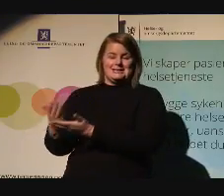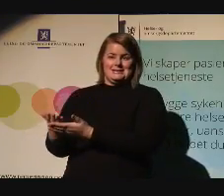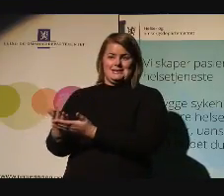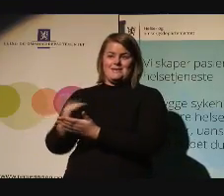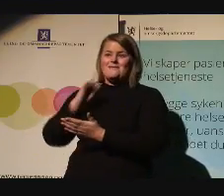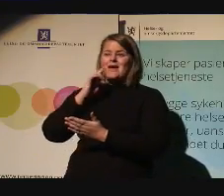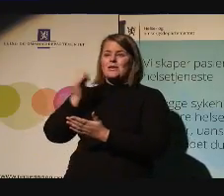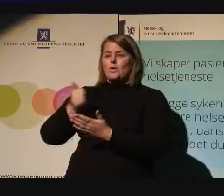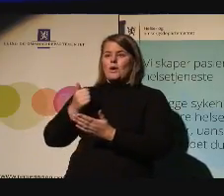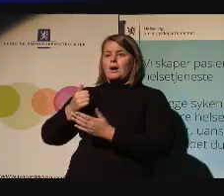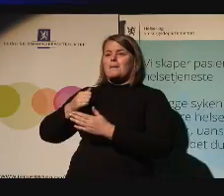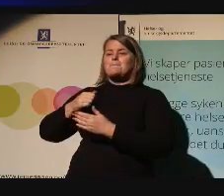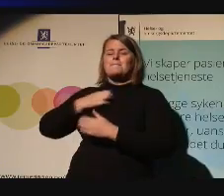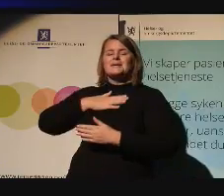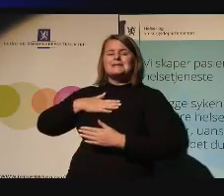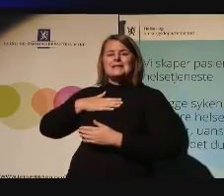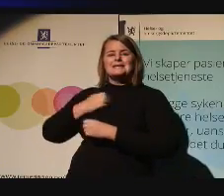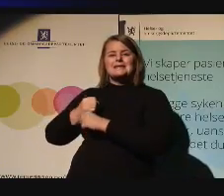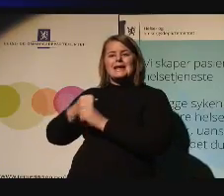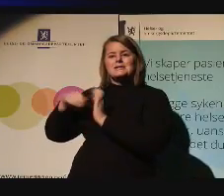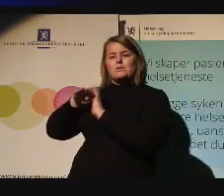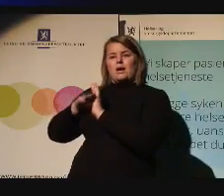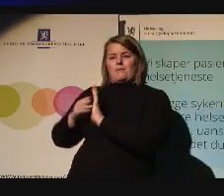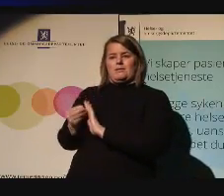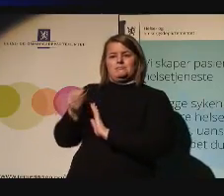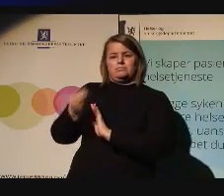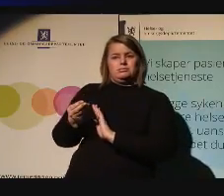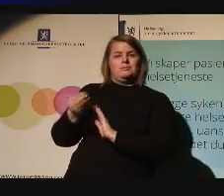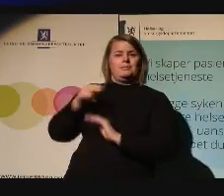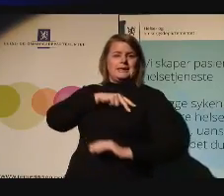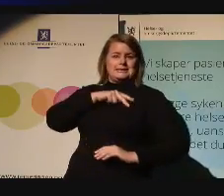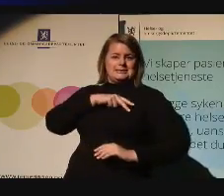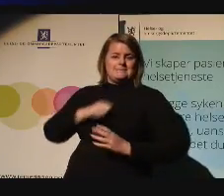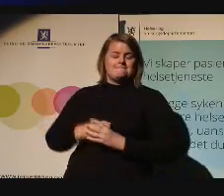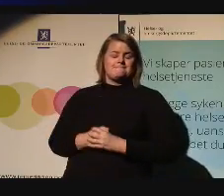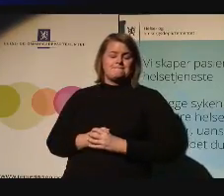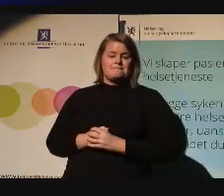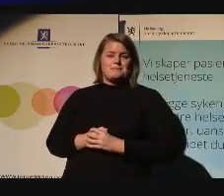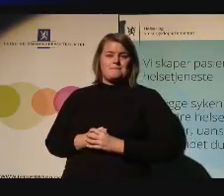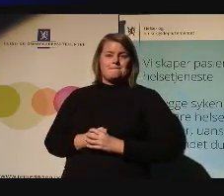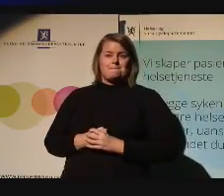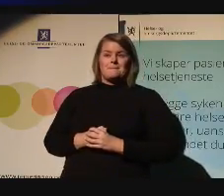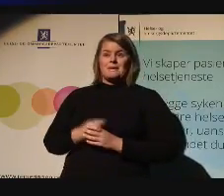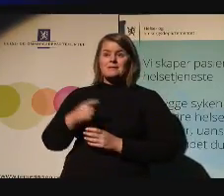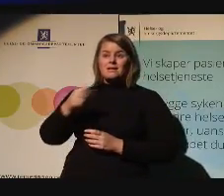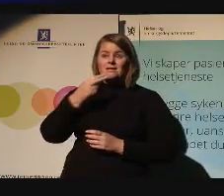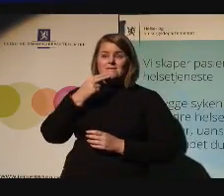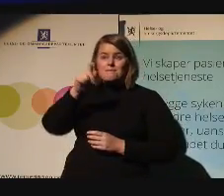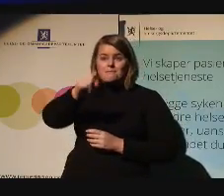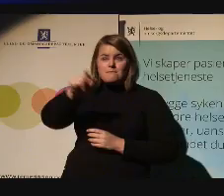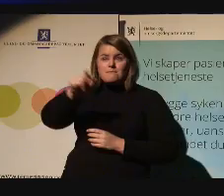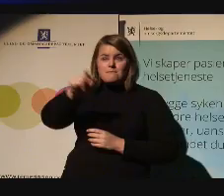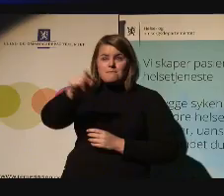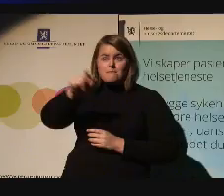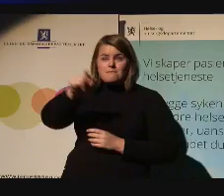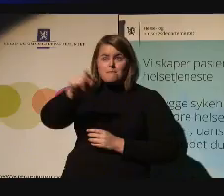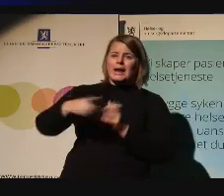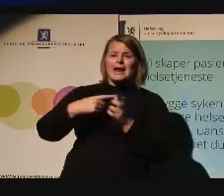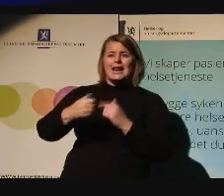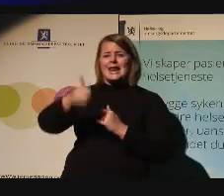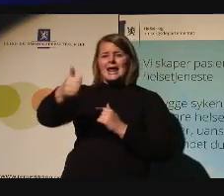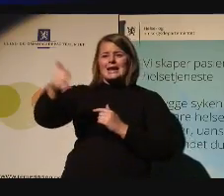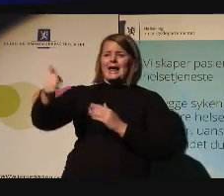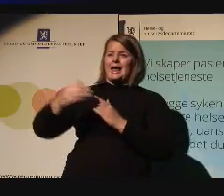deler pasientsikkerhetsprogrammet ut denne prisen. Og den går til personer som, og ledere som har gått foran og vist